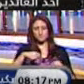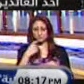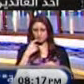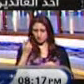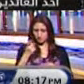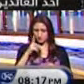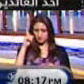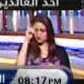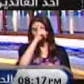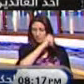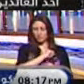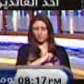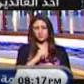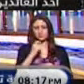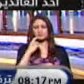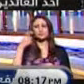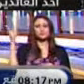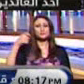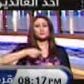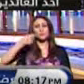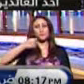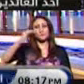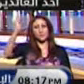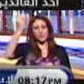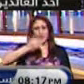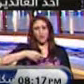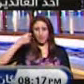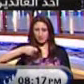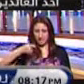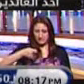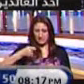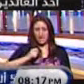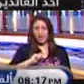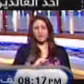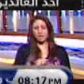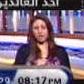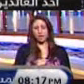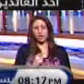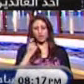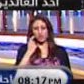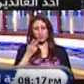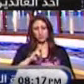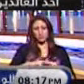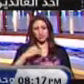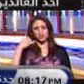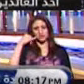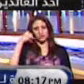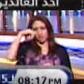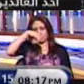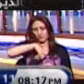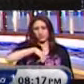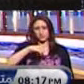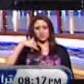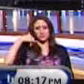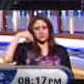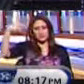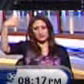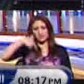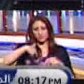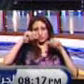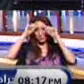اتبهدلنا آخر بعد الاطلاق. الحمد لله على السلامة يا أستاذ عاطف حبيب، الحمد لله على سلامتك. و معنا على التليفون ست سفير علي